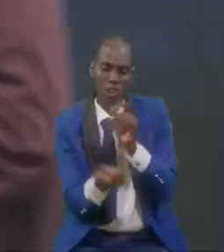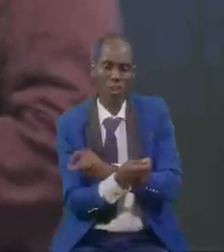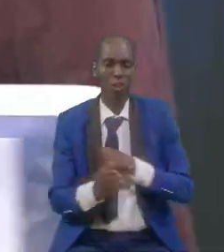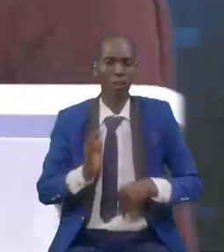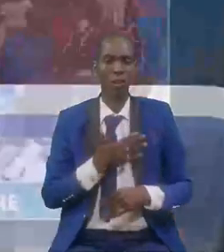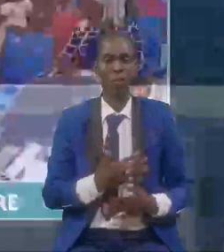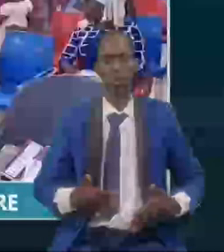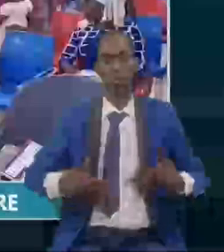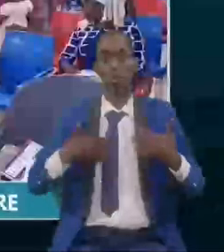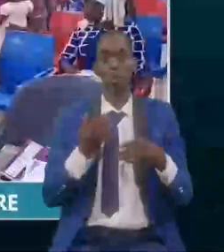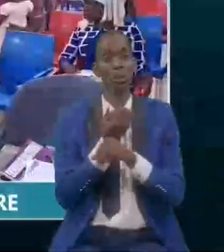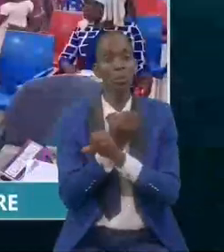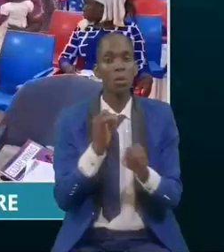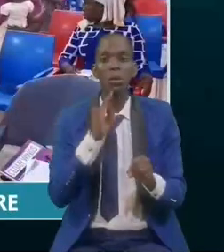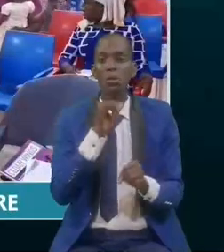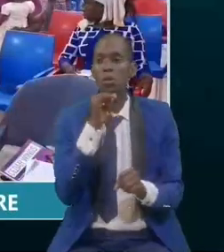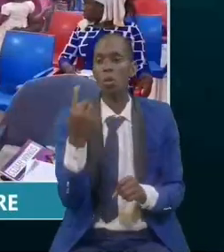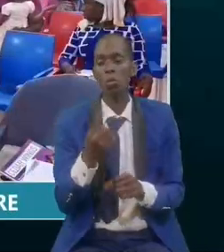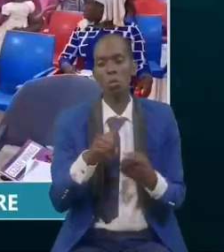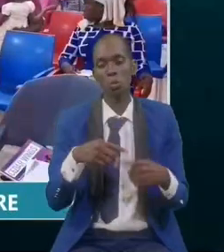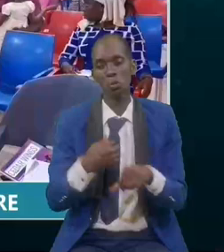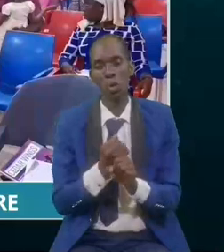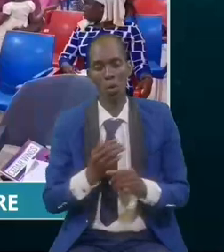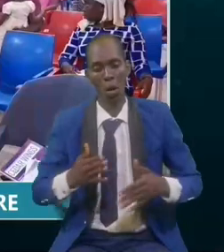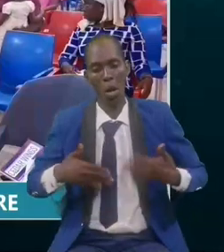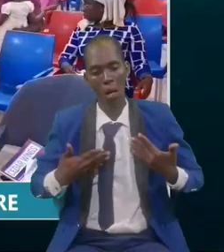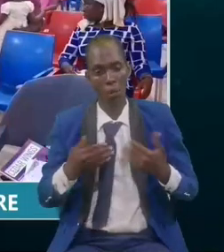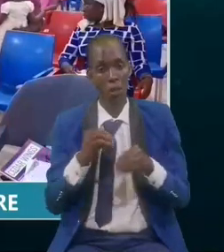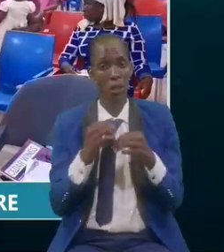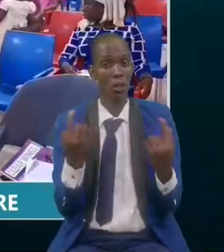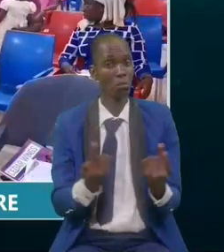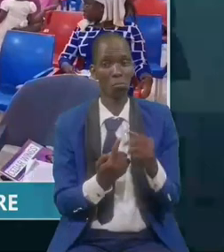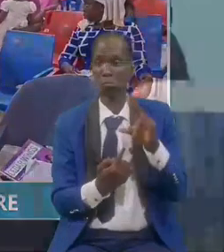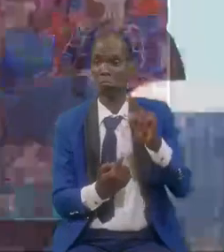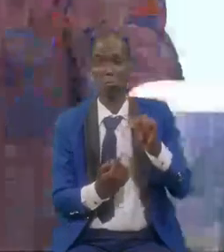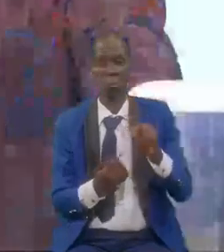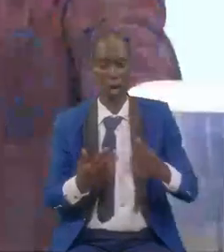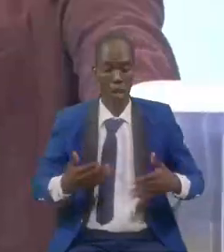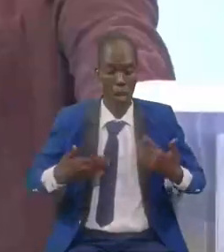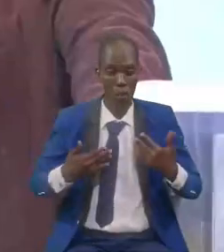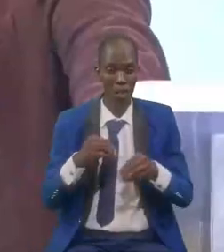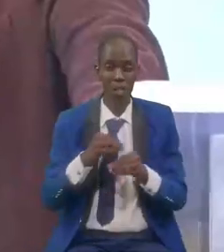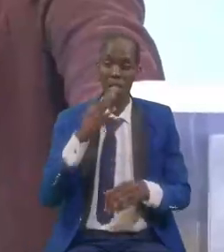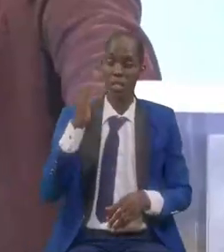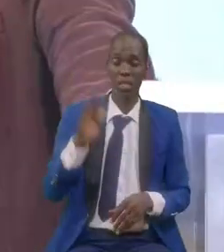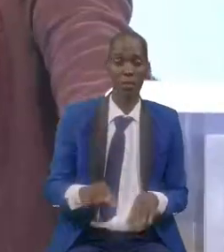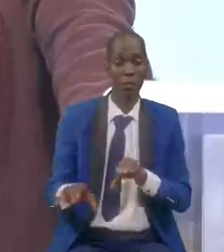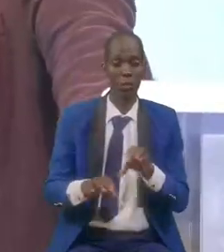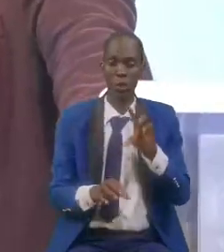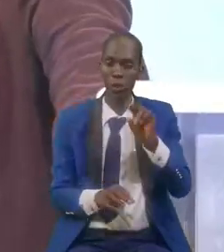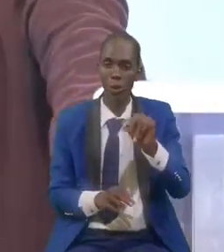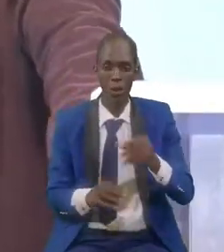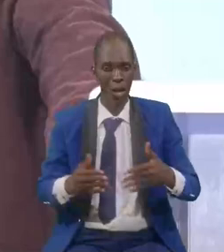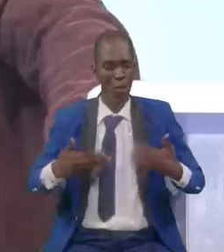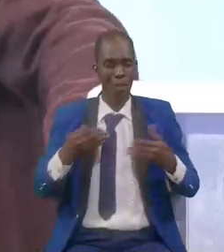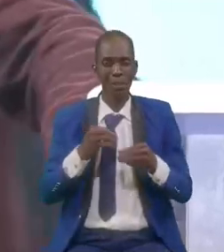Le changer, ce n'est pas pour nous rendre contents, heureux dans le péché, pour nous rendre heureux dans le mal, pour nous